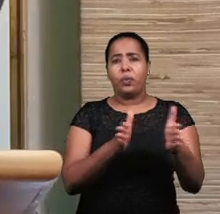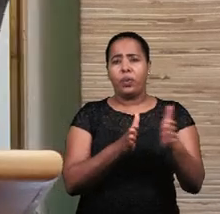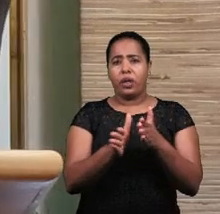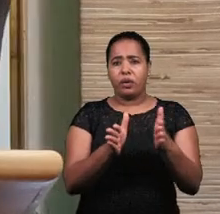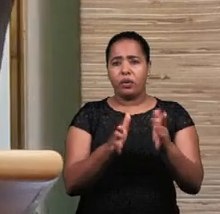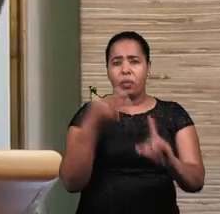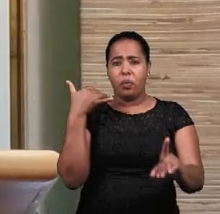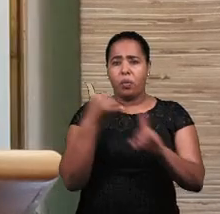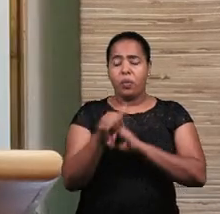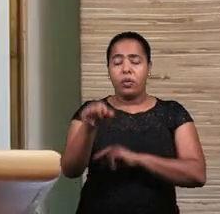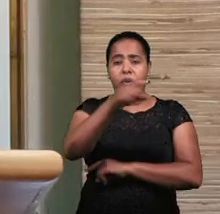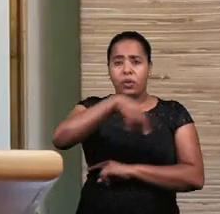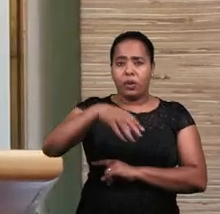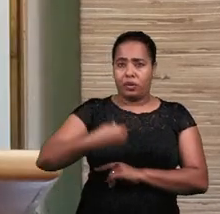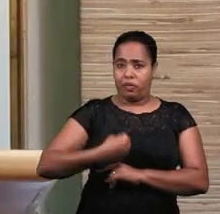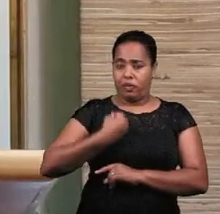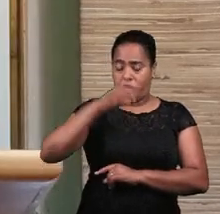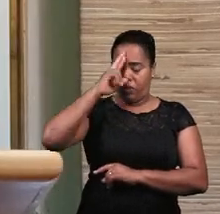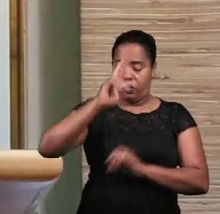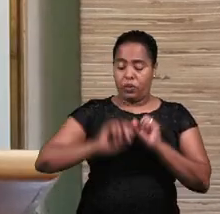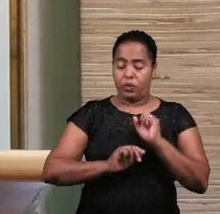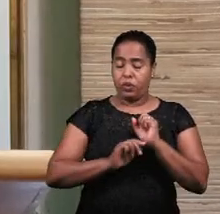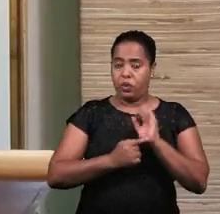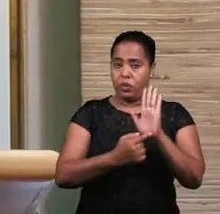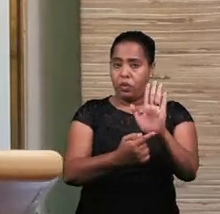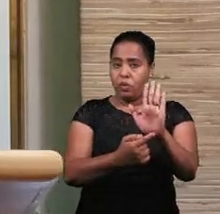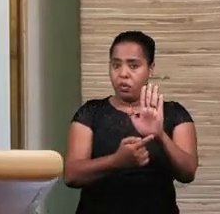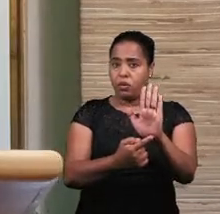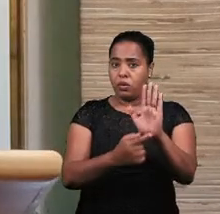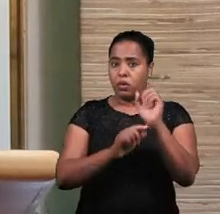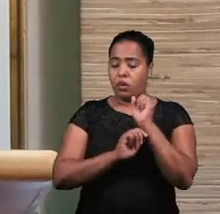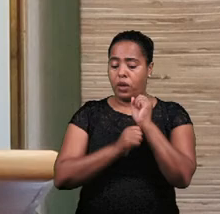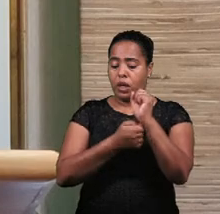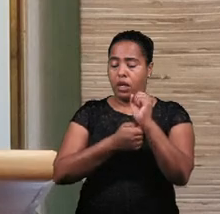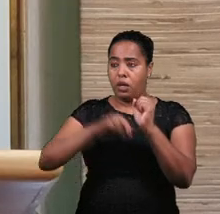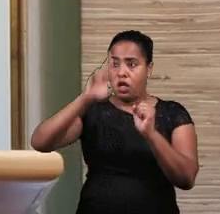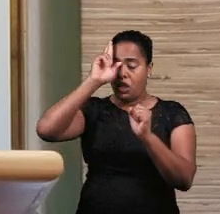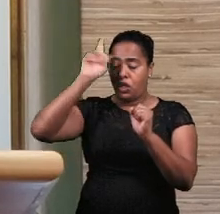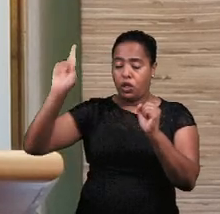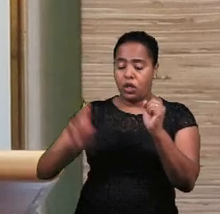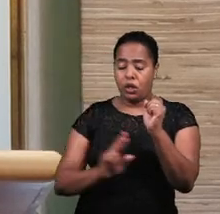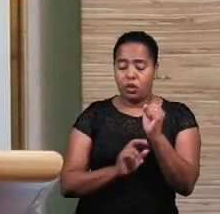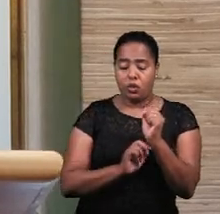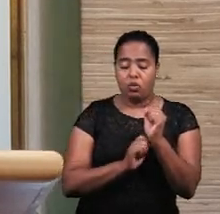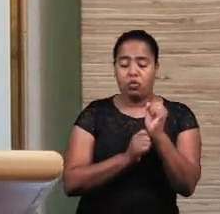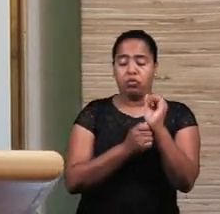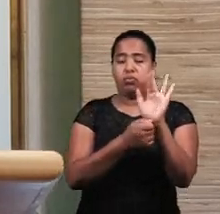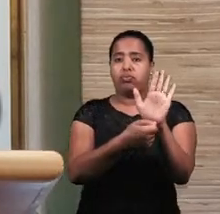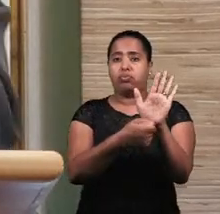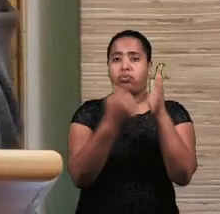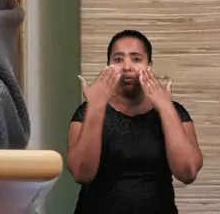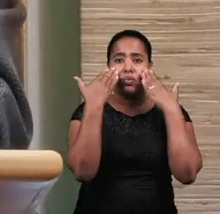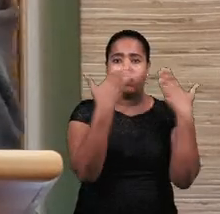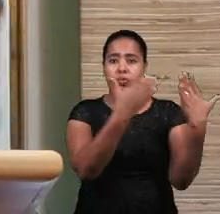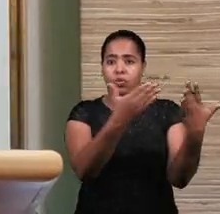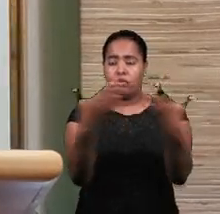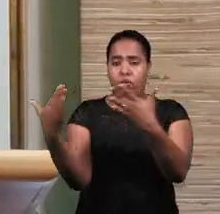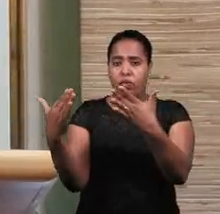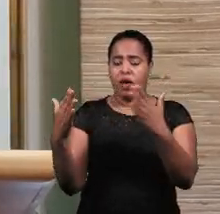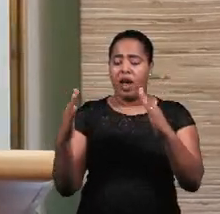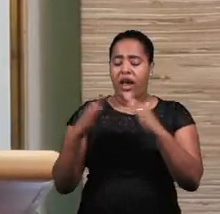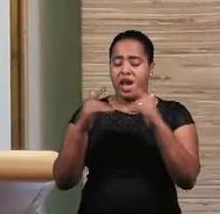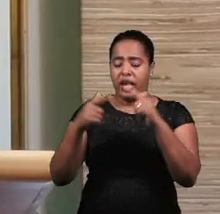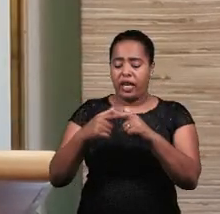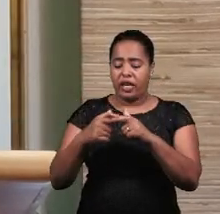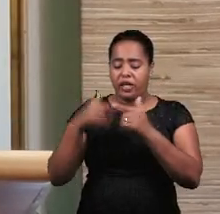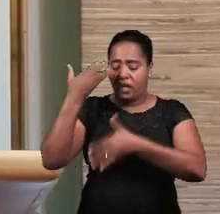que l'énigme, que Jésus, il allait se révéler, que l'Église de nos jours devrait être à ses